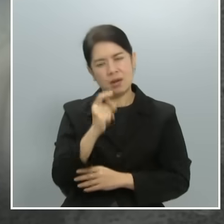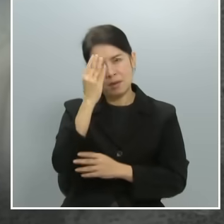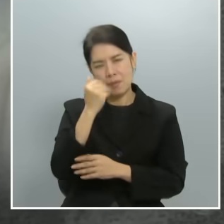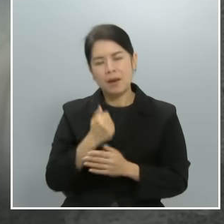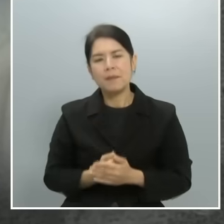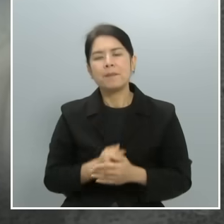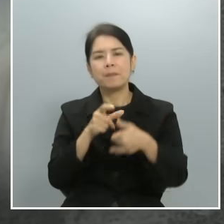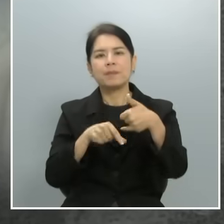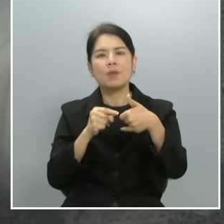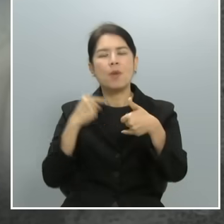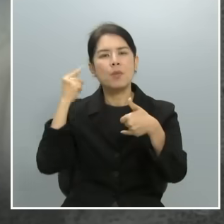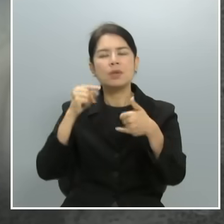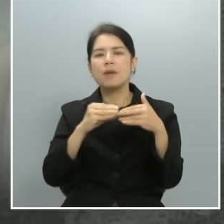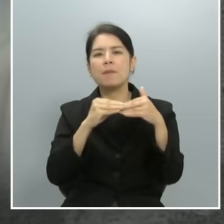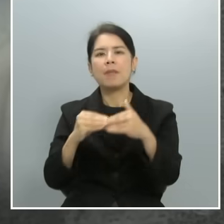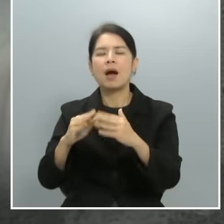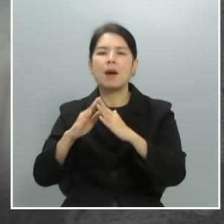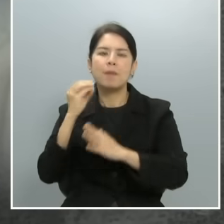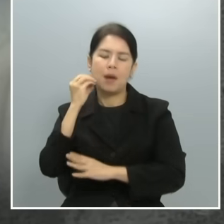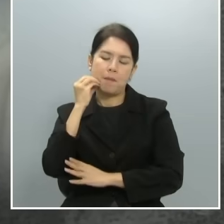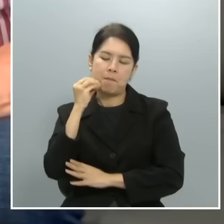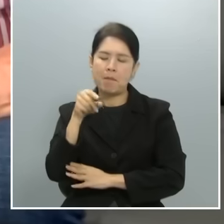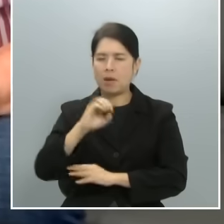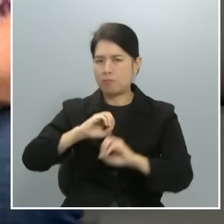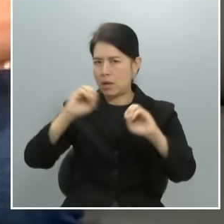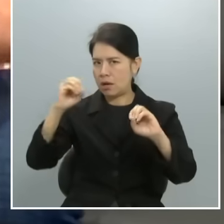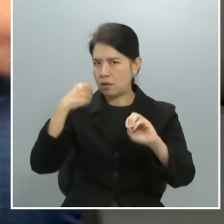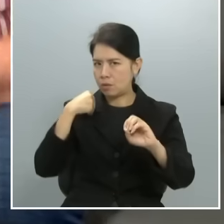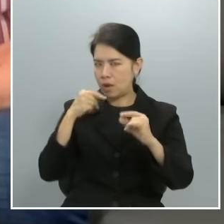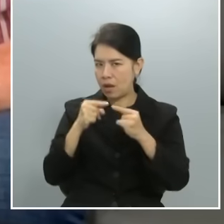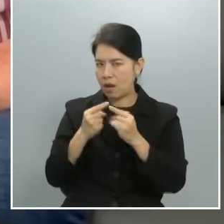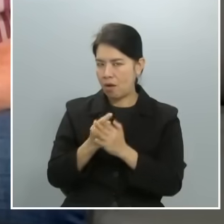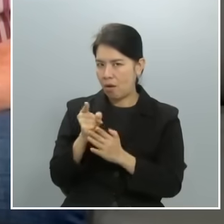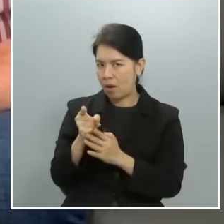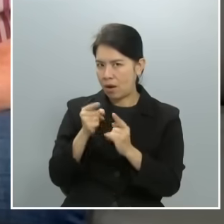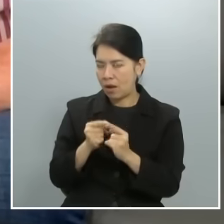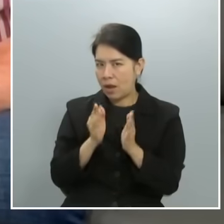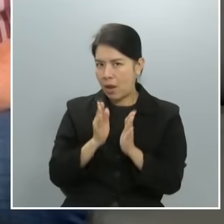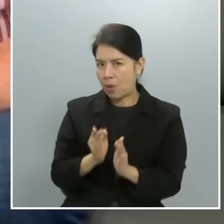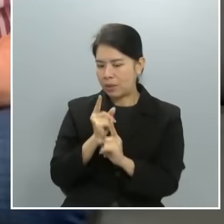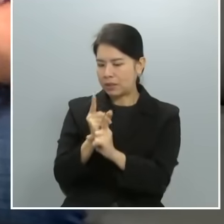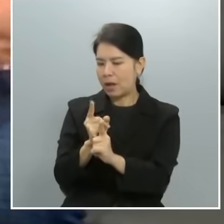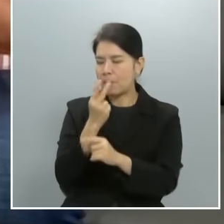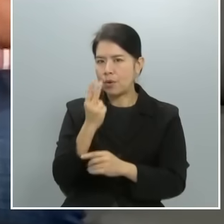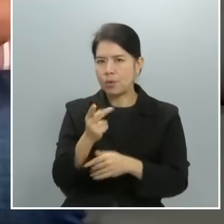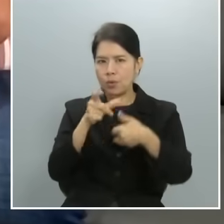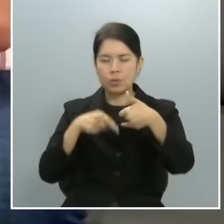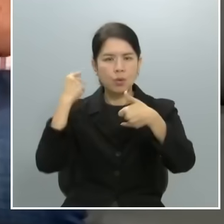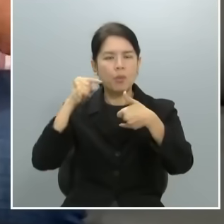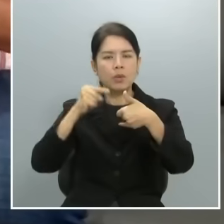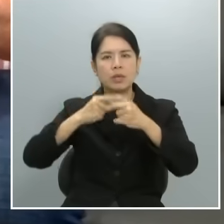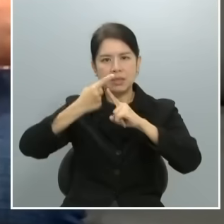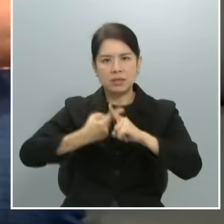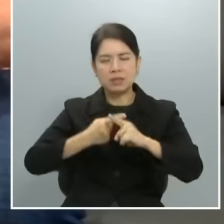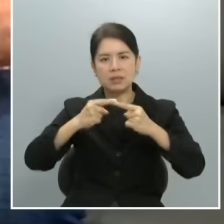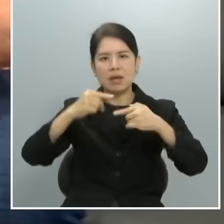จะเจอกันตามห้างก็เลยลองว่าจ้างให้คนติดตามดูก็พบว่าผู้หญิงคนนี้เช่าห้องอยู่แถวๆพระราม9ทั้ง